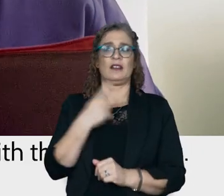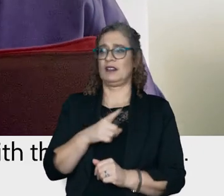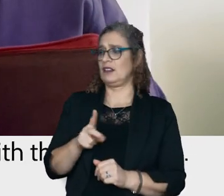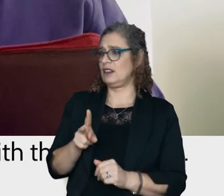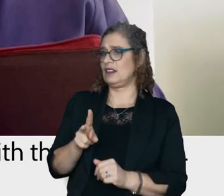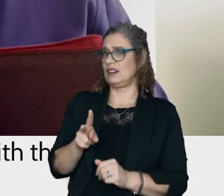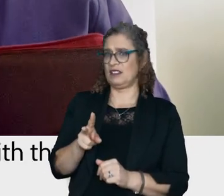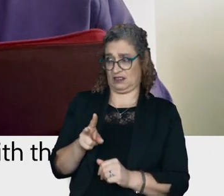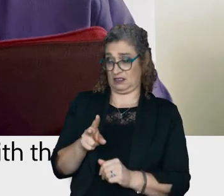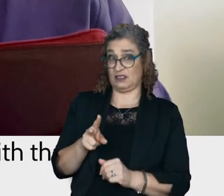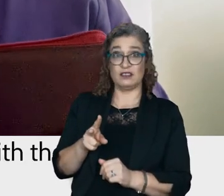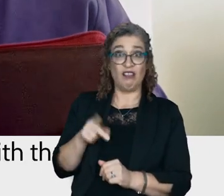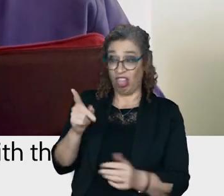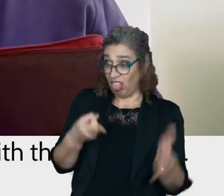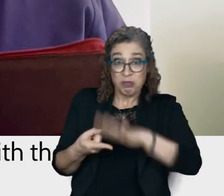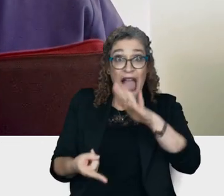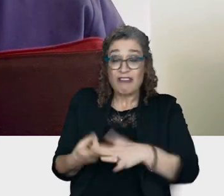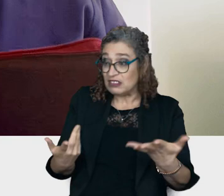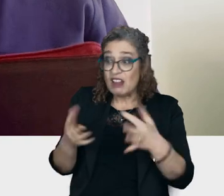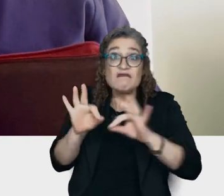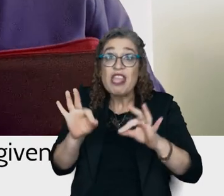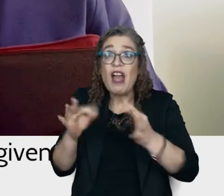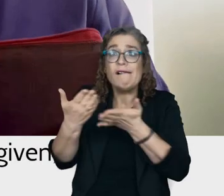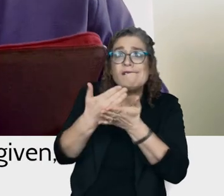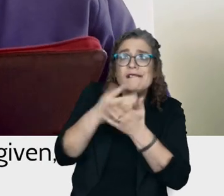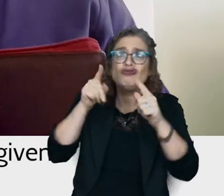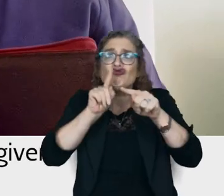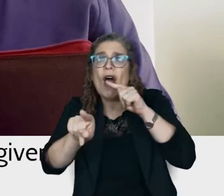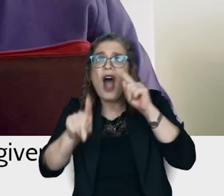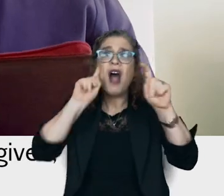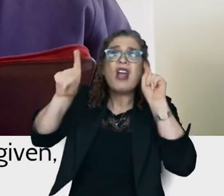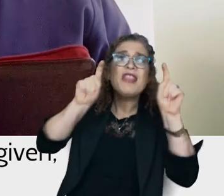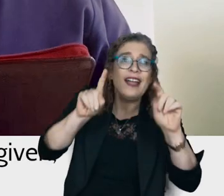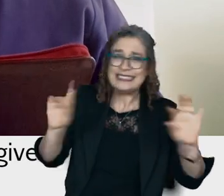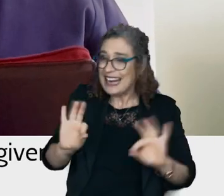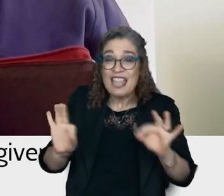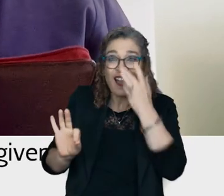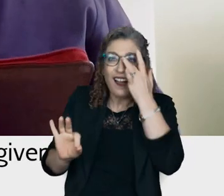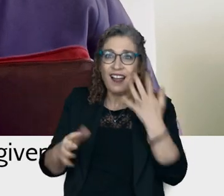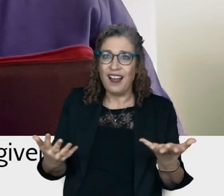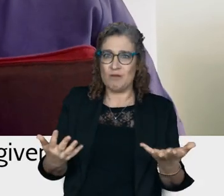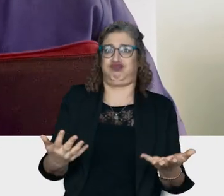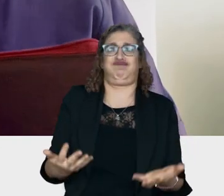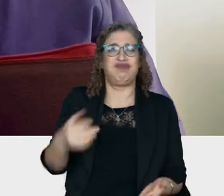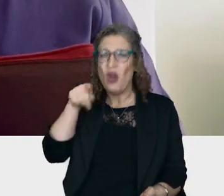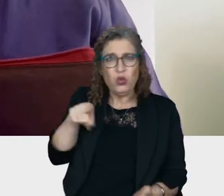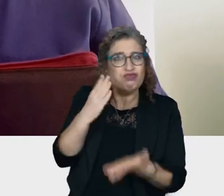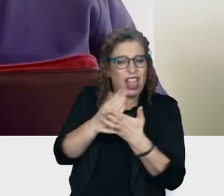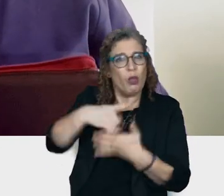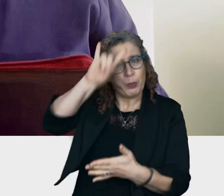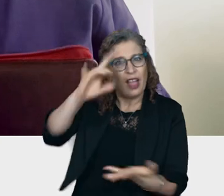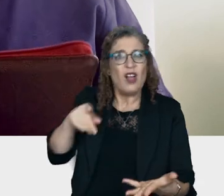الصيارفة، فعند مجيئي كنت آخذ الذي لي معربا. فخذوا منه الوزنة وأعطوها الذي له العشر